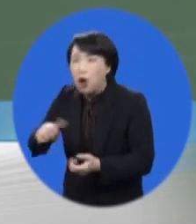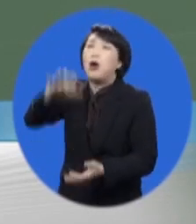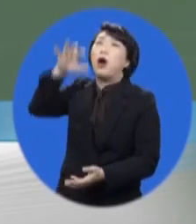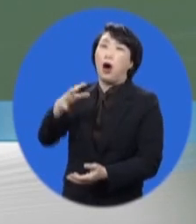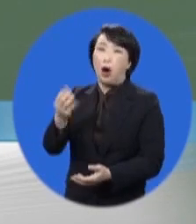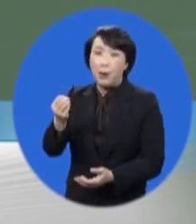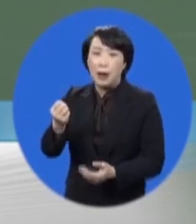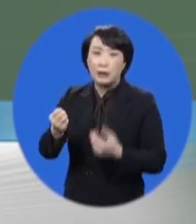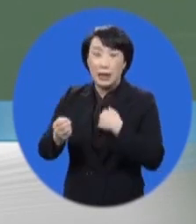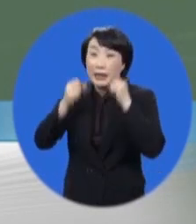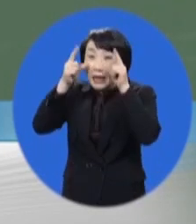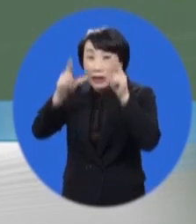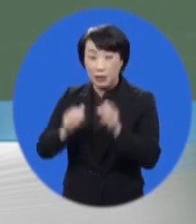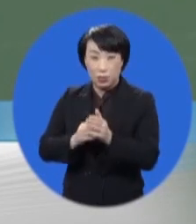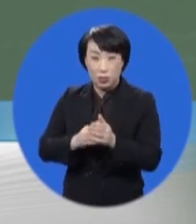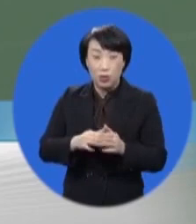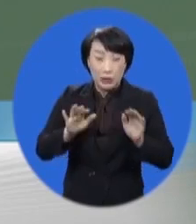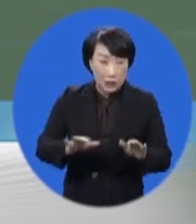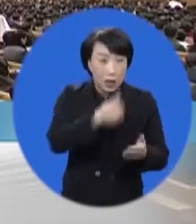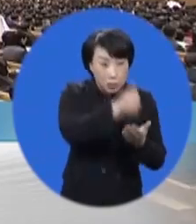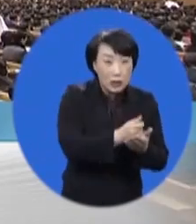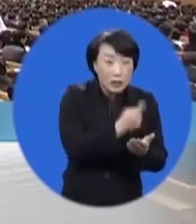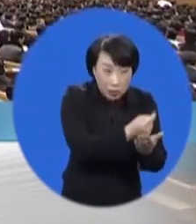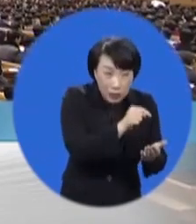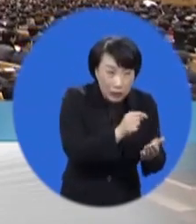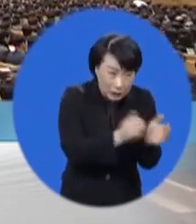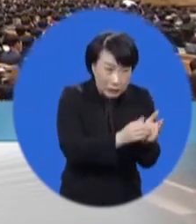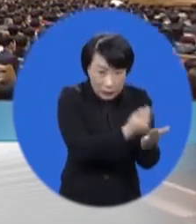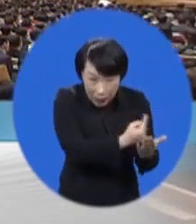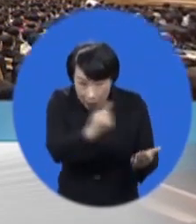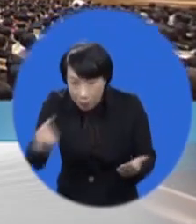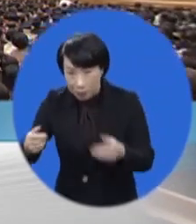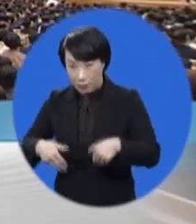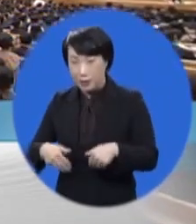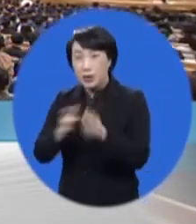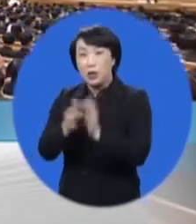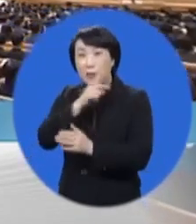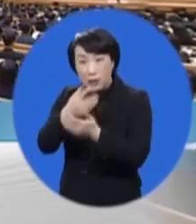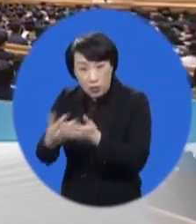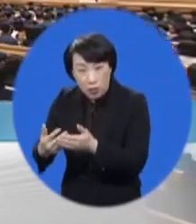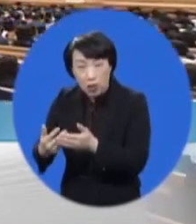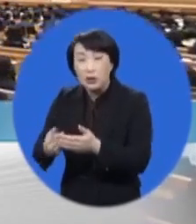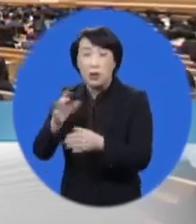사랑했는가를 네가 깨닫고 죄에서 돌이켜서 내 흘린 피가